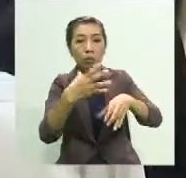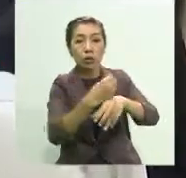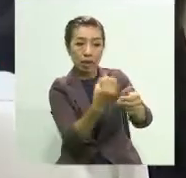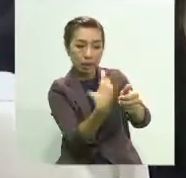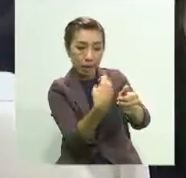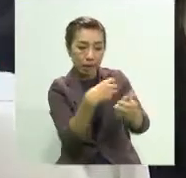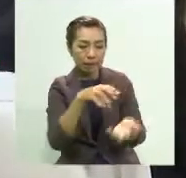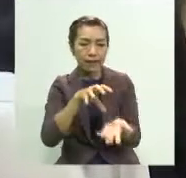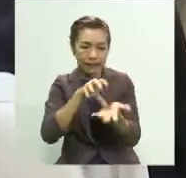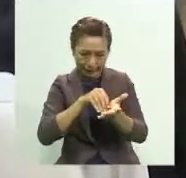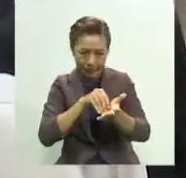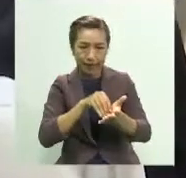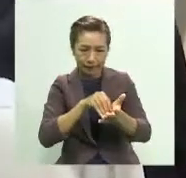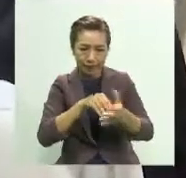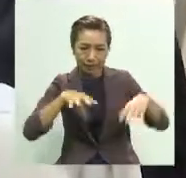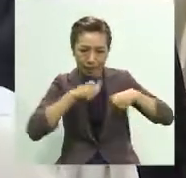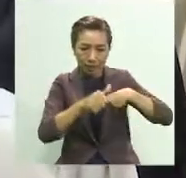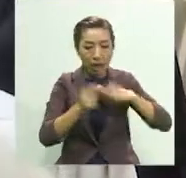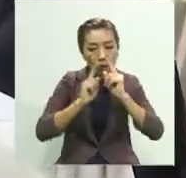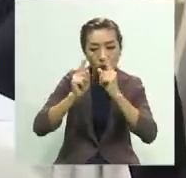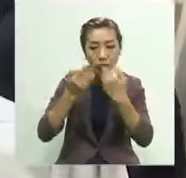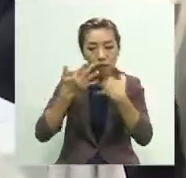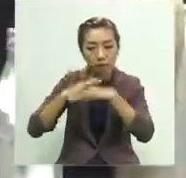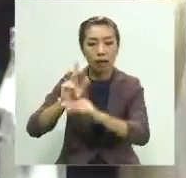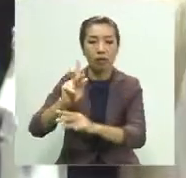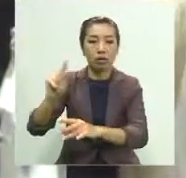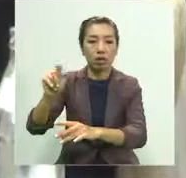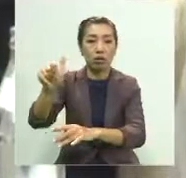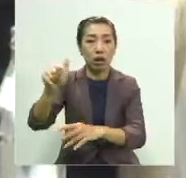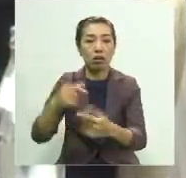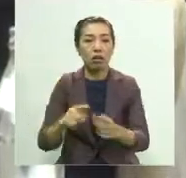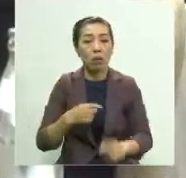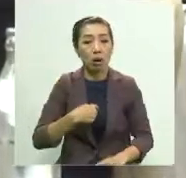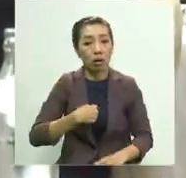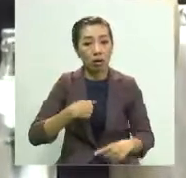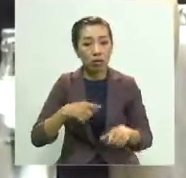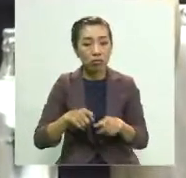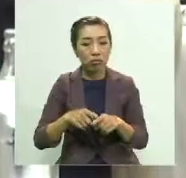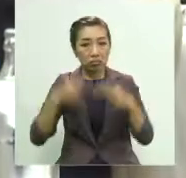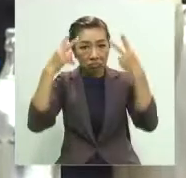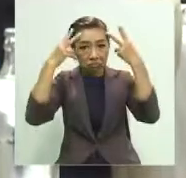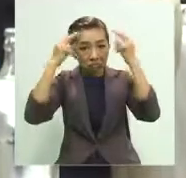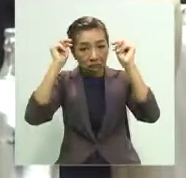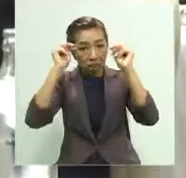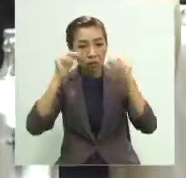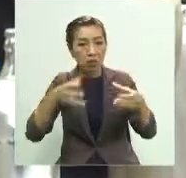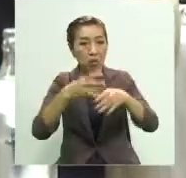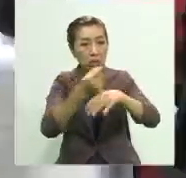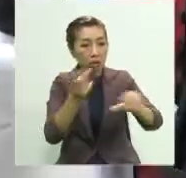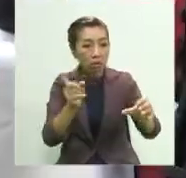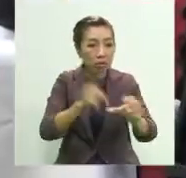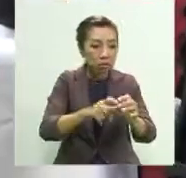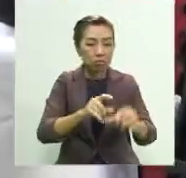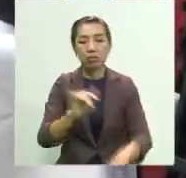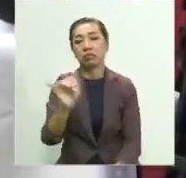การเมืองโดยจะประสานกับทางกกต.นะครับทั้งนี้ยังปฏิเสธที่จะแสดงจุดยืนว่าจะสังกัดพรรคการเมืองใดเพราะเห็นว่